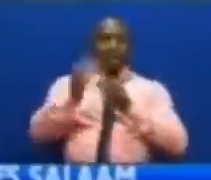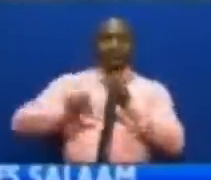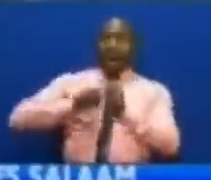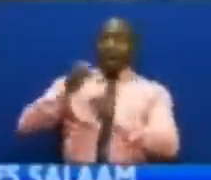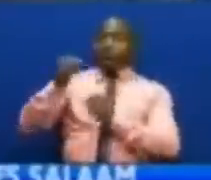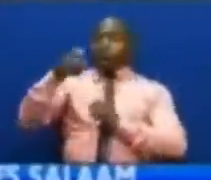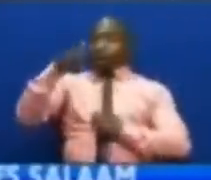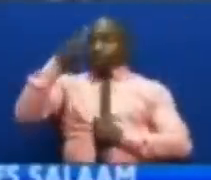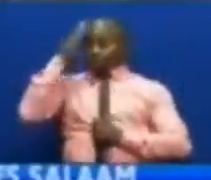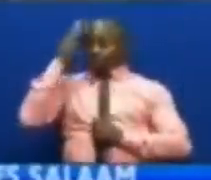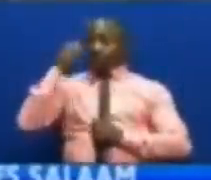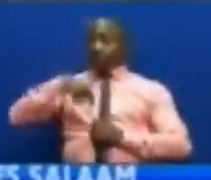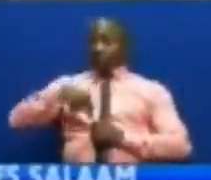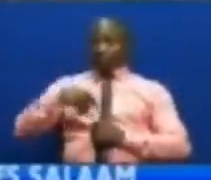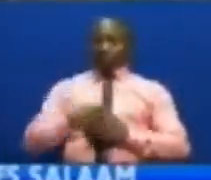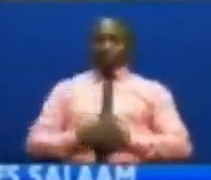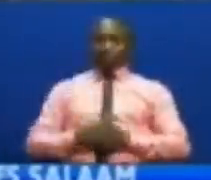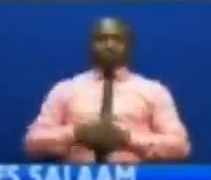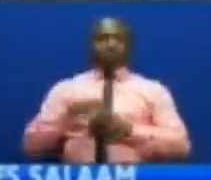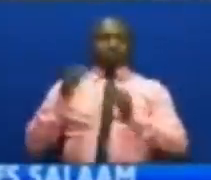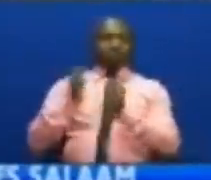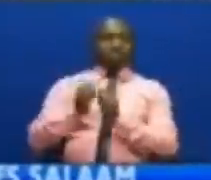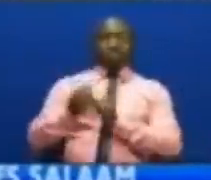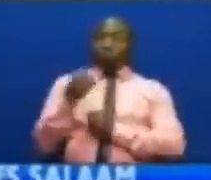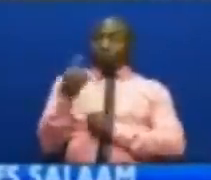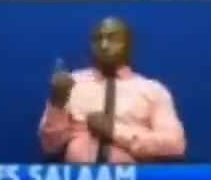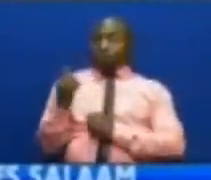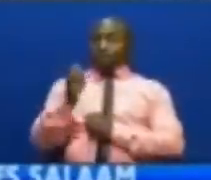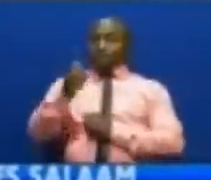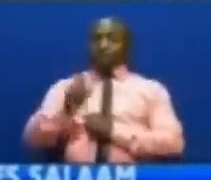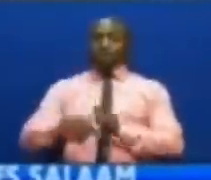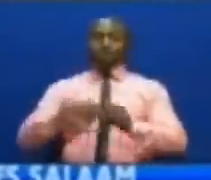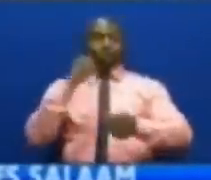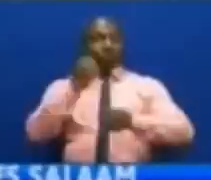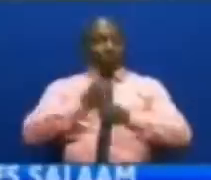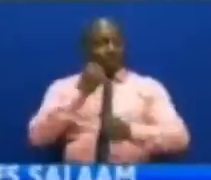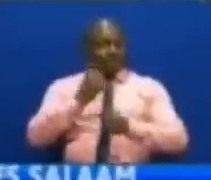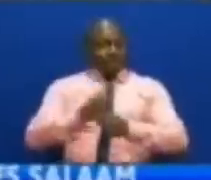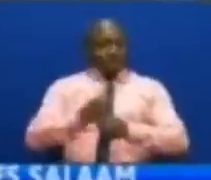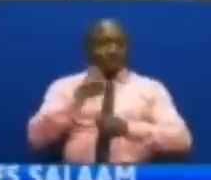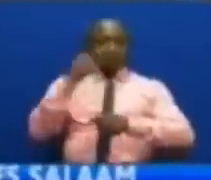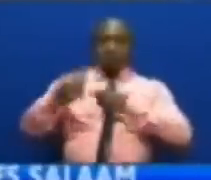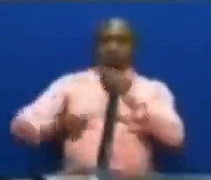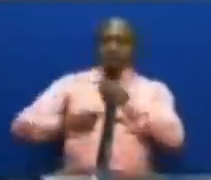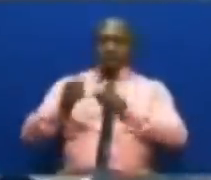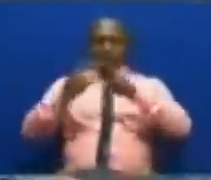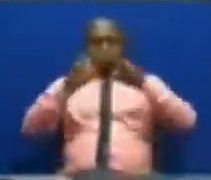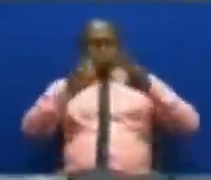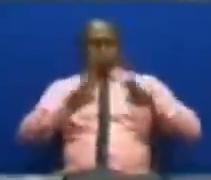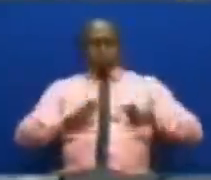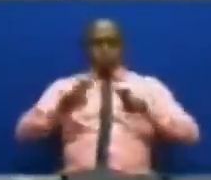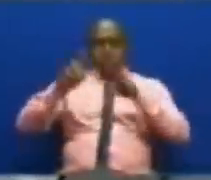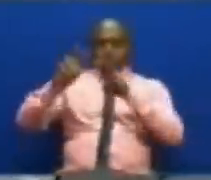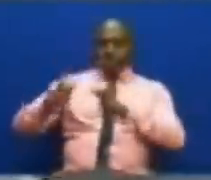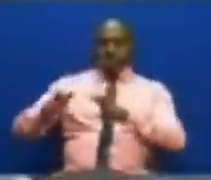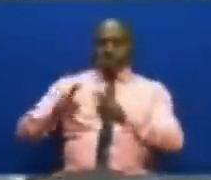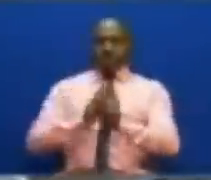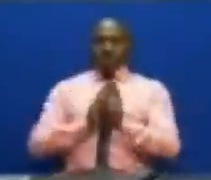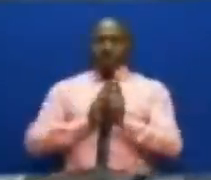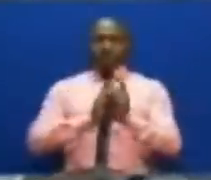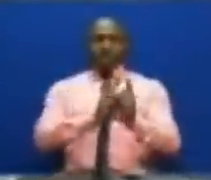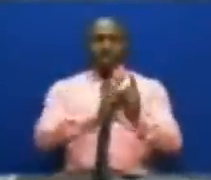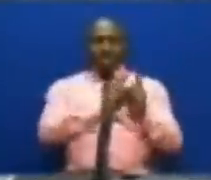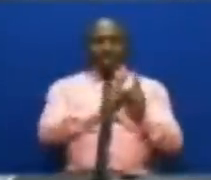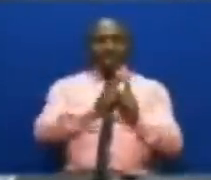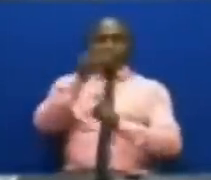serikali. Kitu cha kwanza ambacho tunafanya ni kuendelea na uchunguzi na ufuatiliaji wa